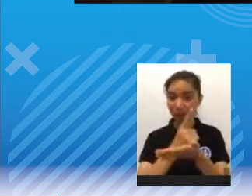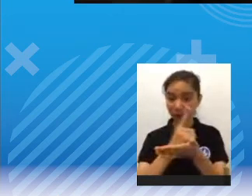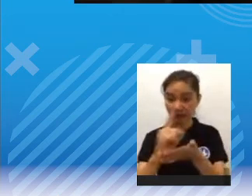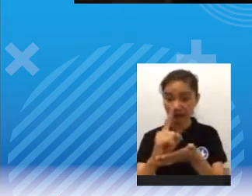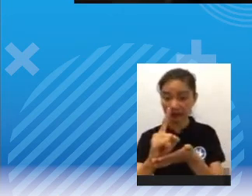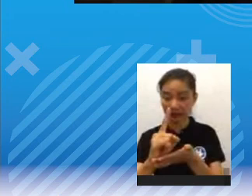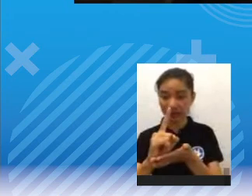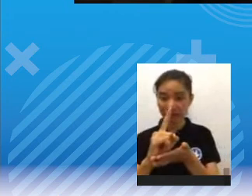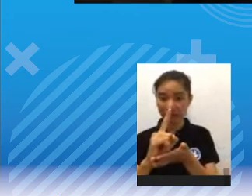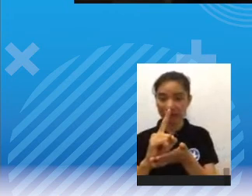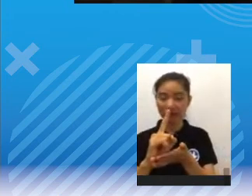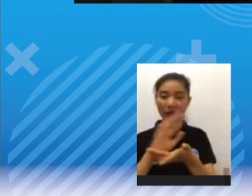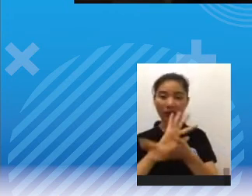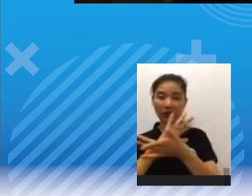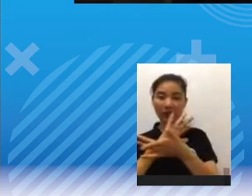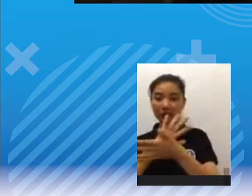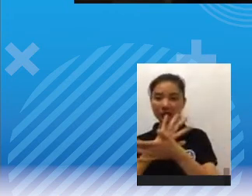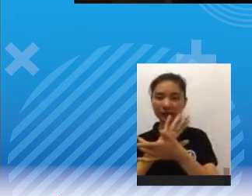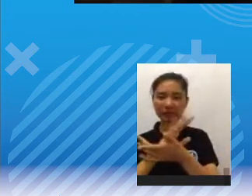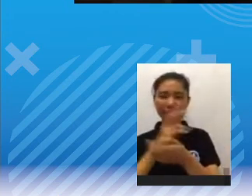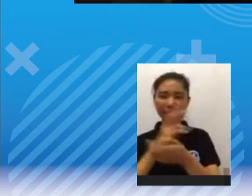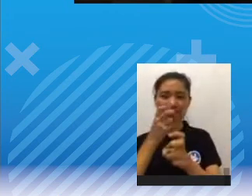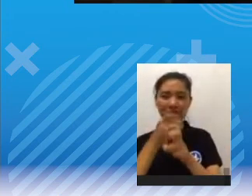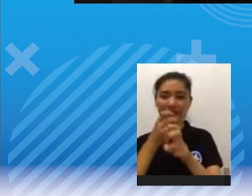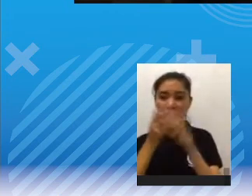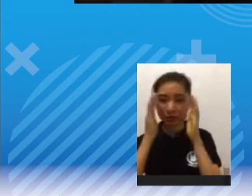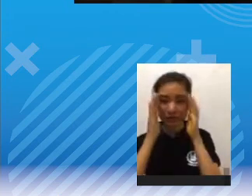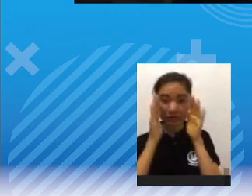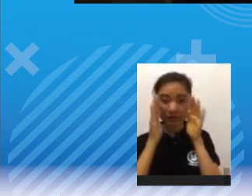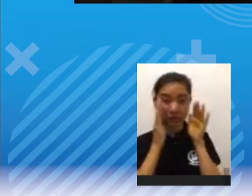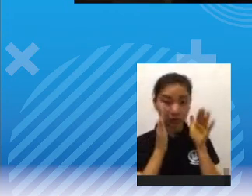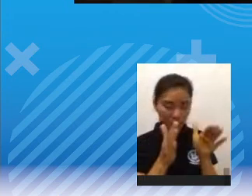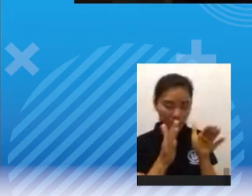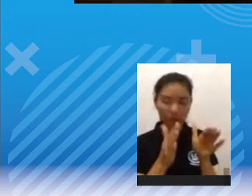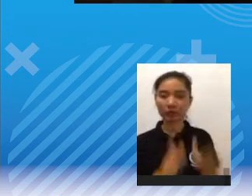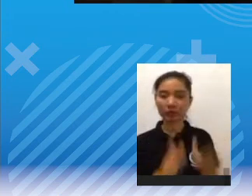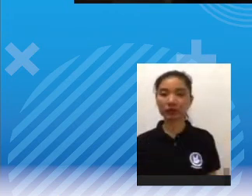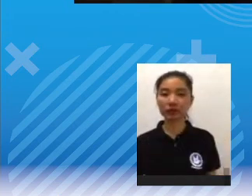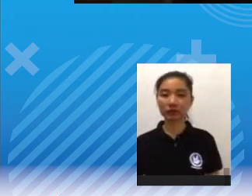mag-work from home, no? So ano yung mga ginawa ko at mga actions na